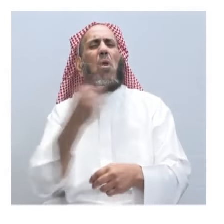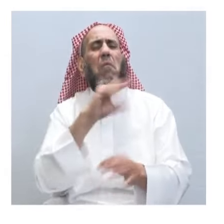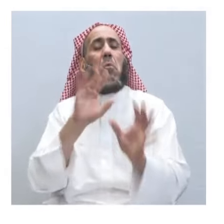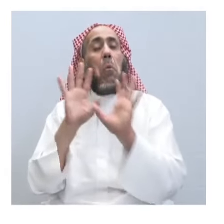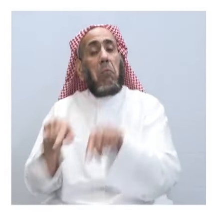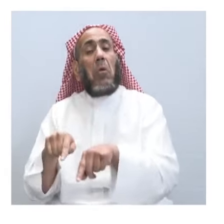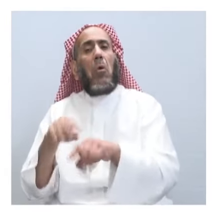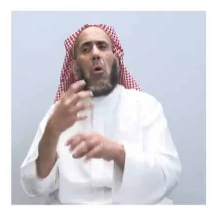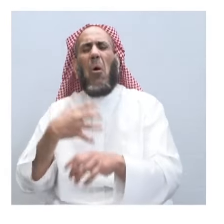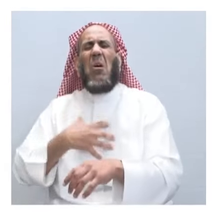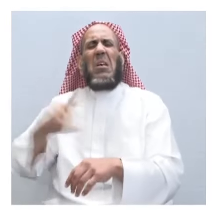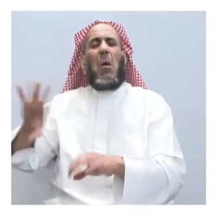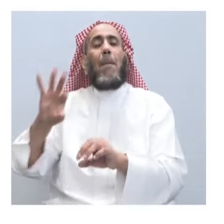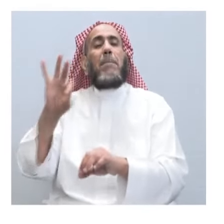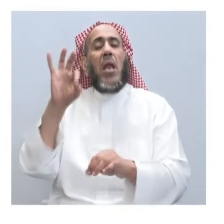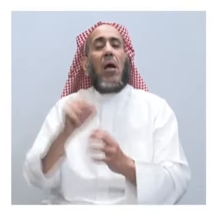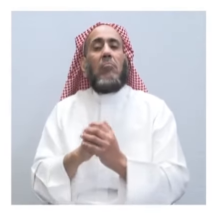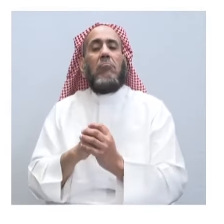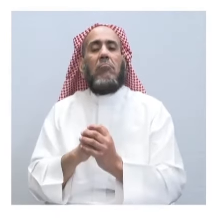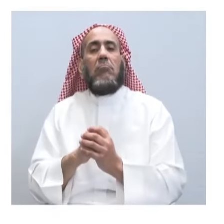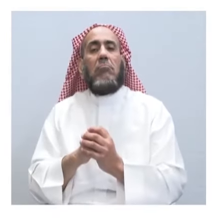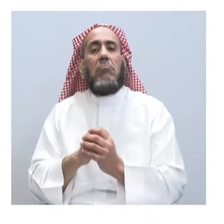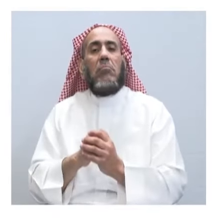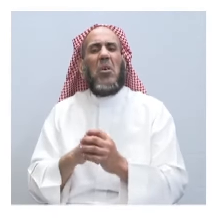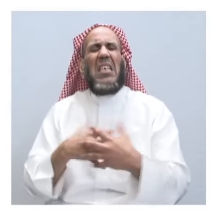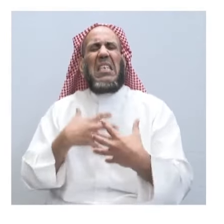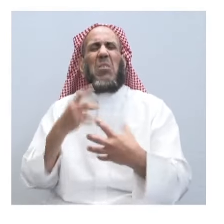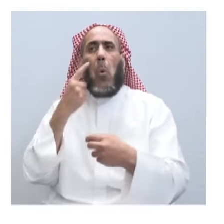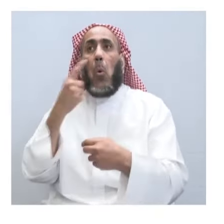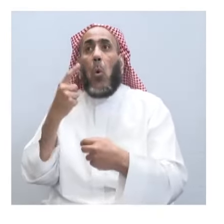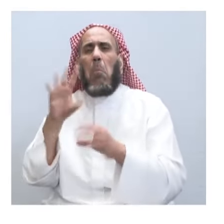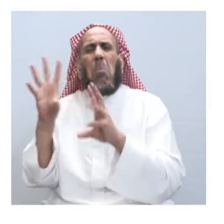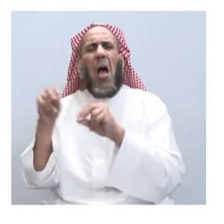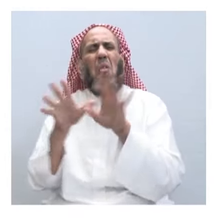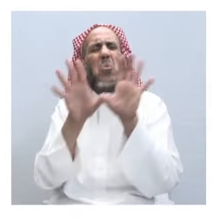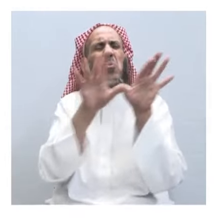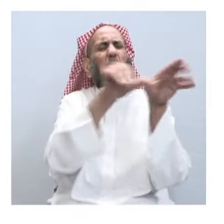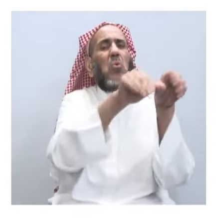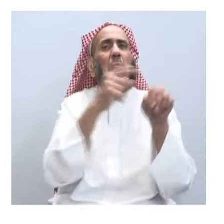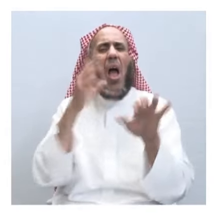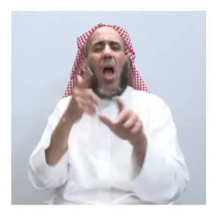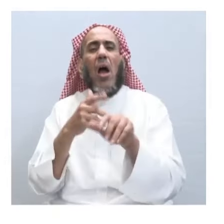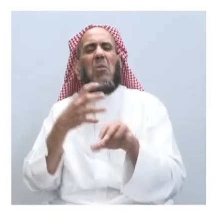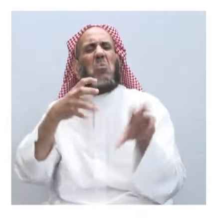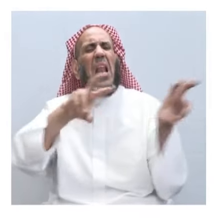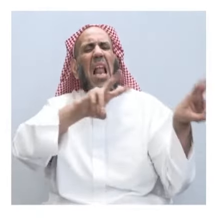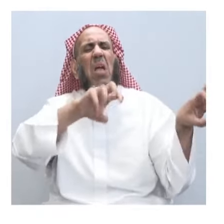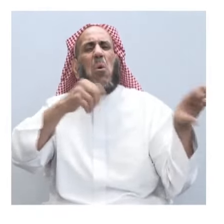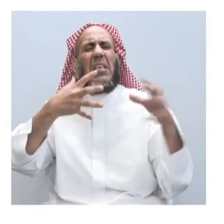يتطيرون بها منها التشاؤم برؤيه بعض الطيور او